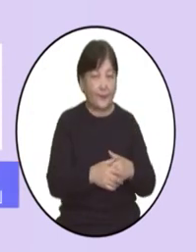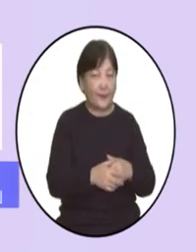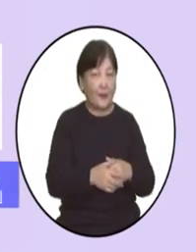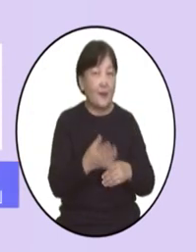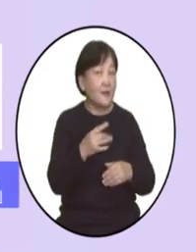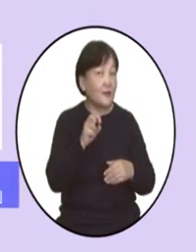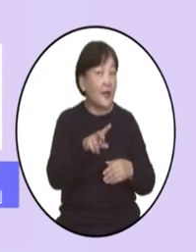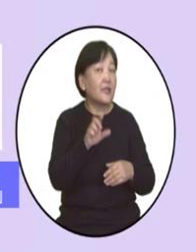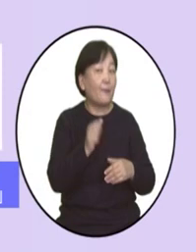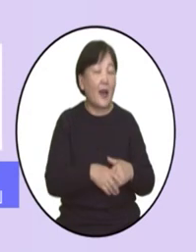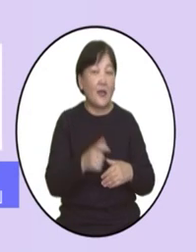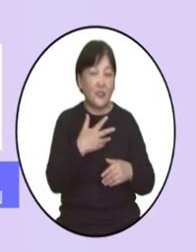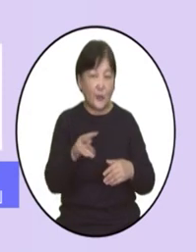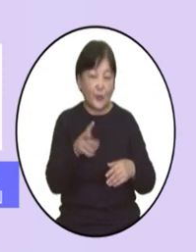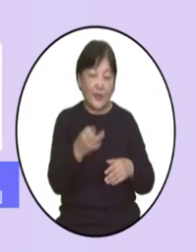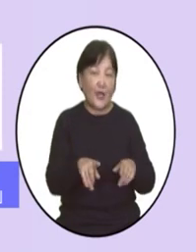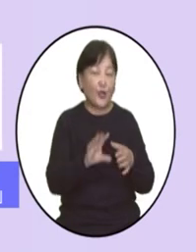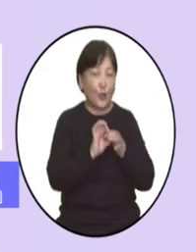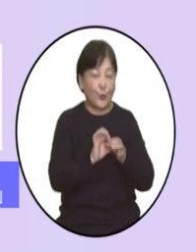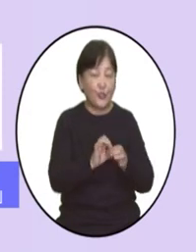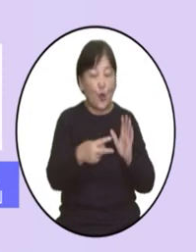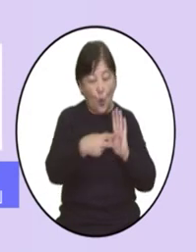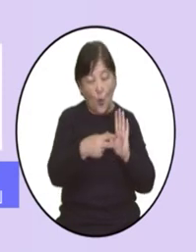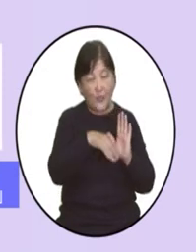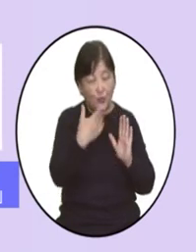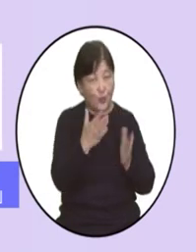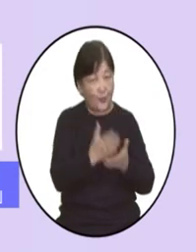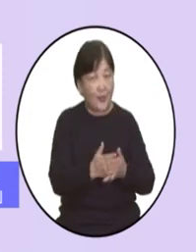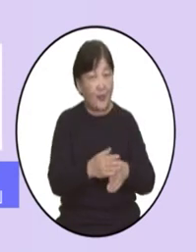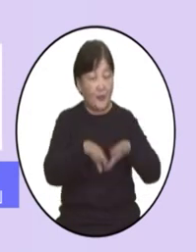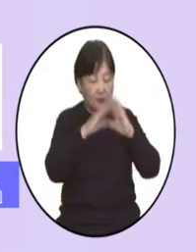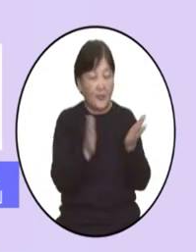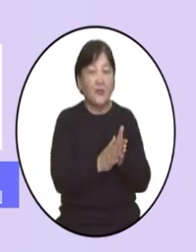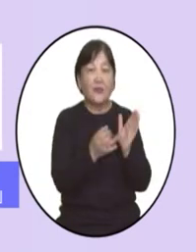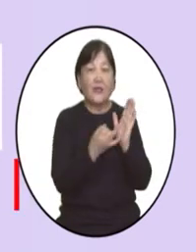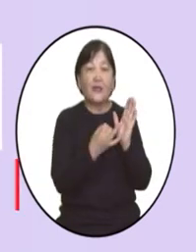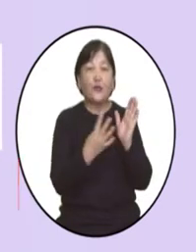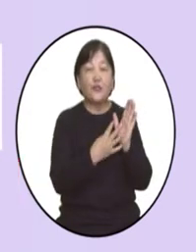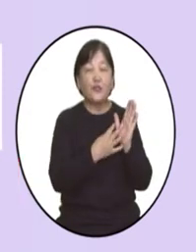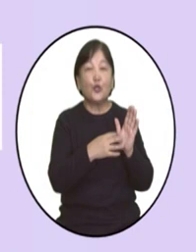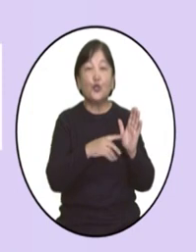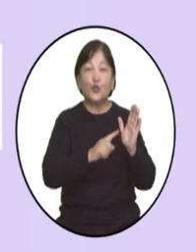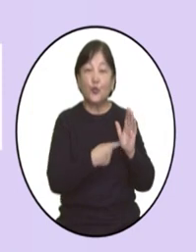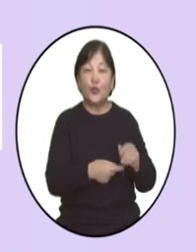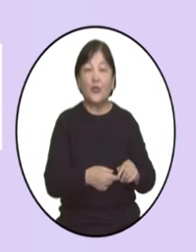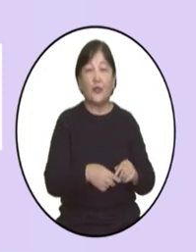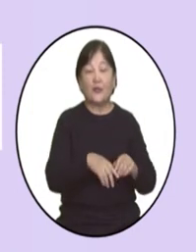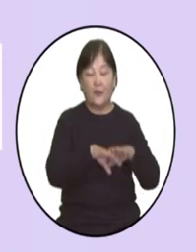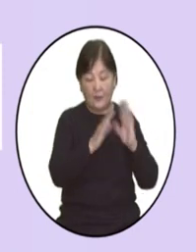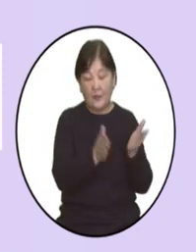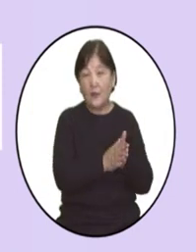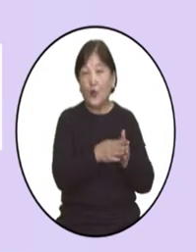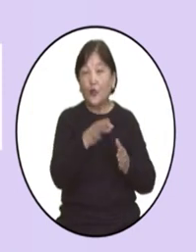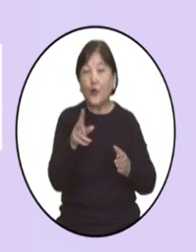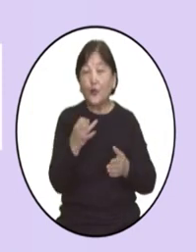даралт ба эзлэхүүнээрээ үржээд хувааж өгнө. Ингээд нийт мас нь 7922 грамыг үрчгэн моли хасагныг болж гарч ирсэн